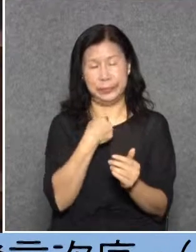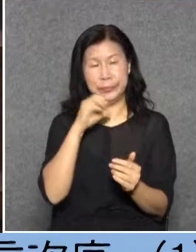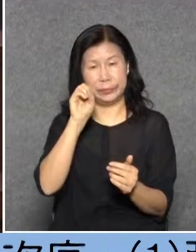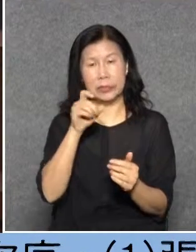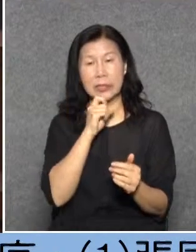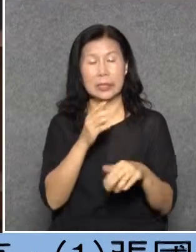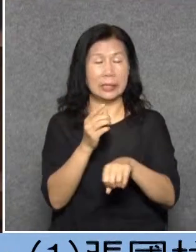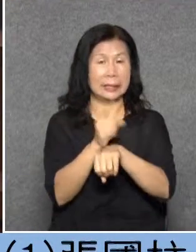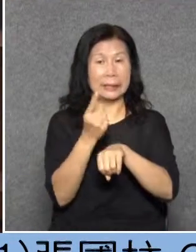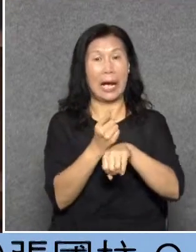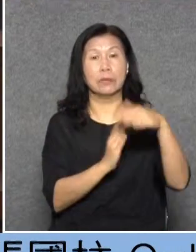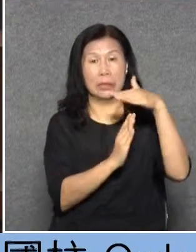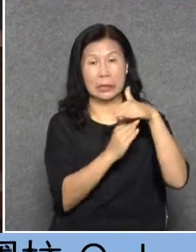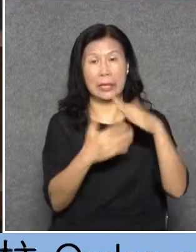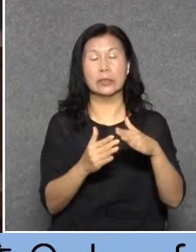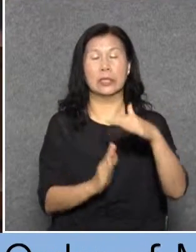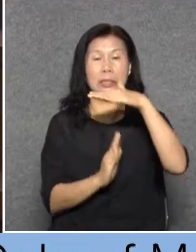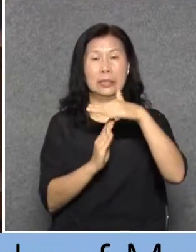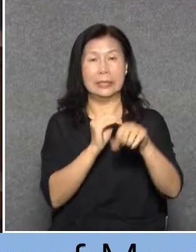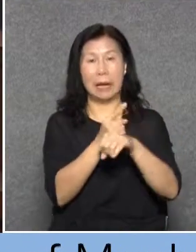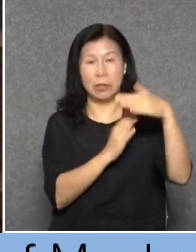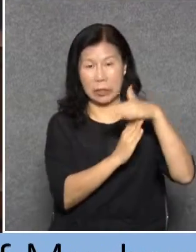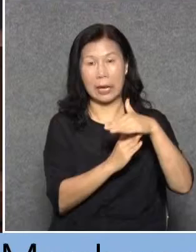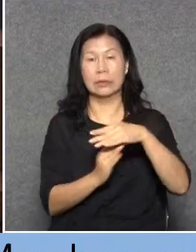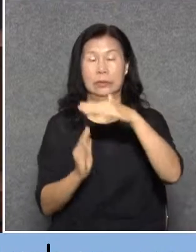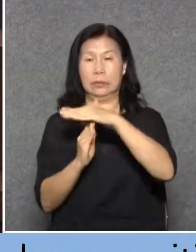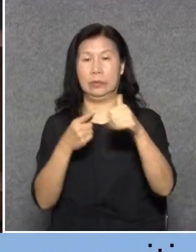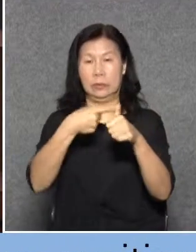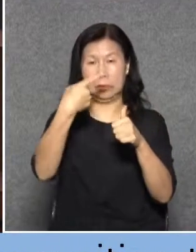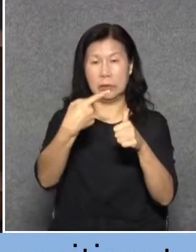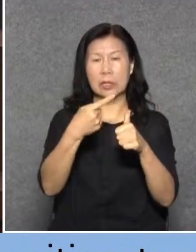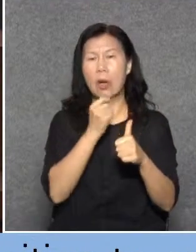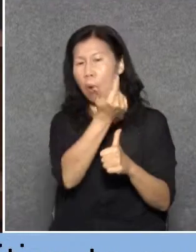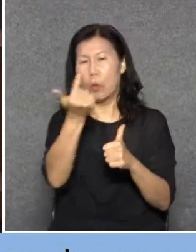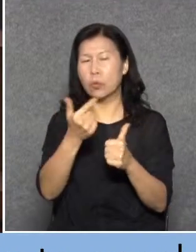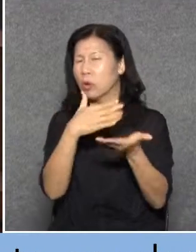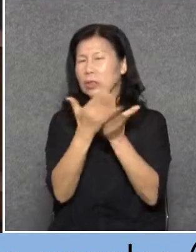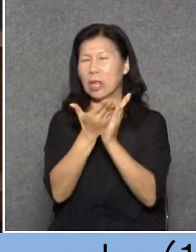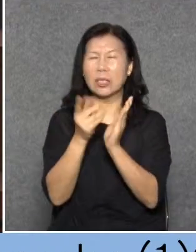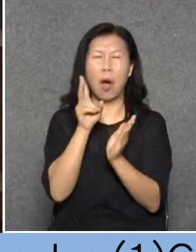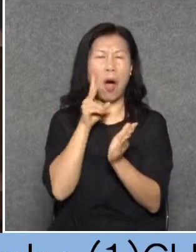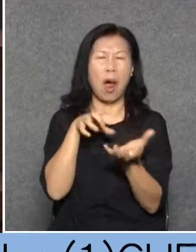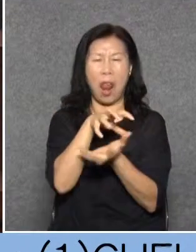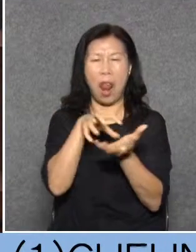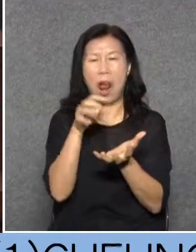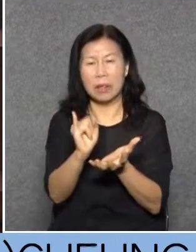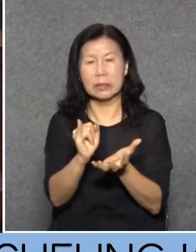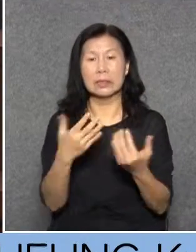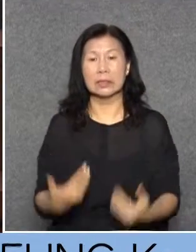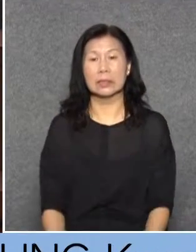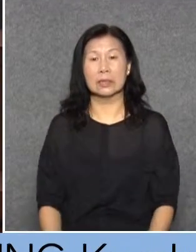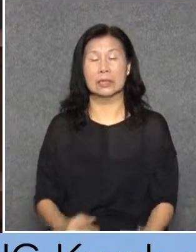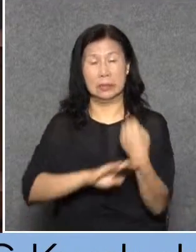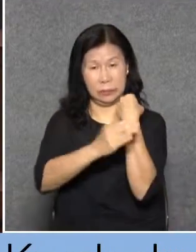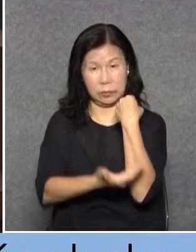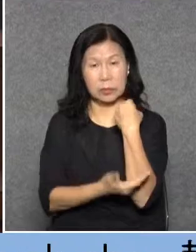暫緩執行或者要終止嘅，不外乎呢就係話而家一太多不穩定性，無論喺呢個喺法律